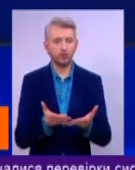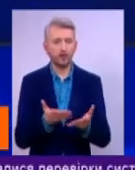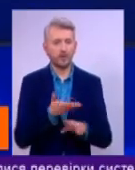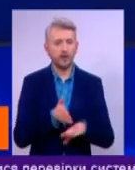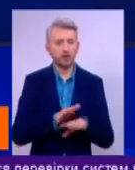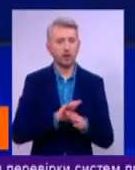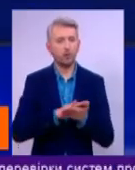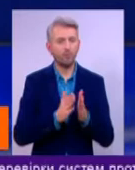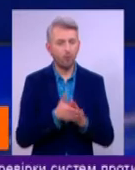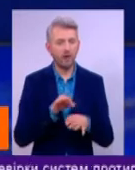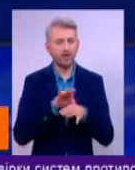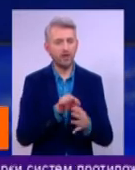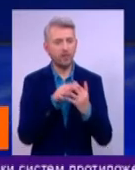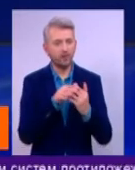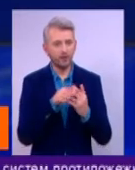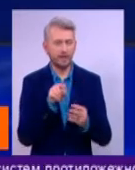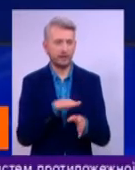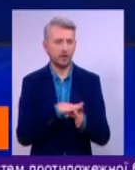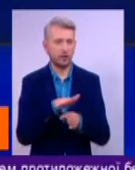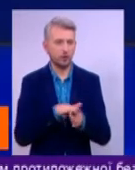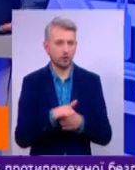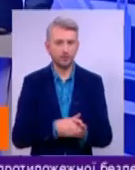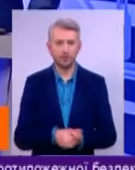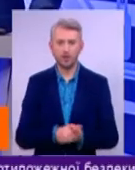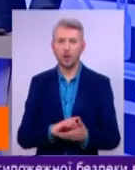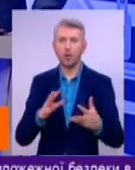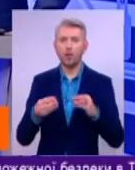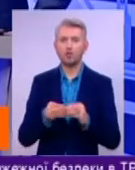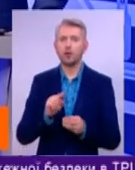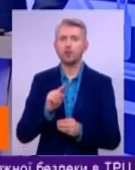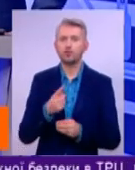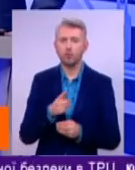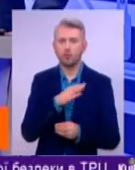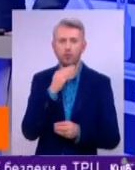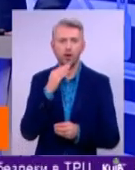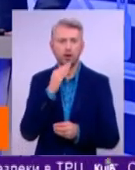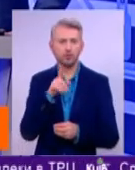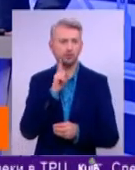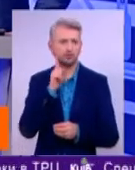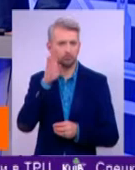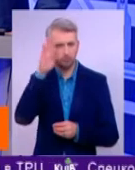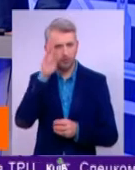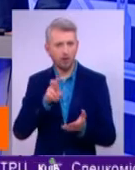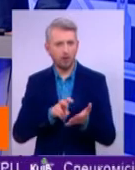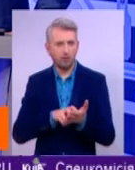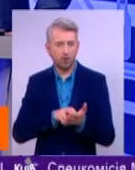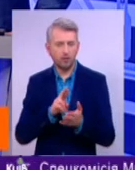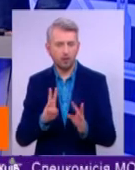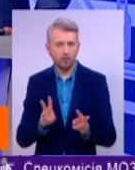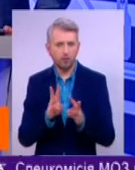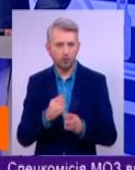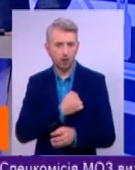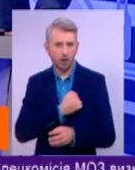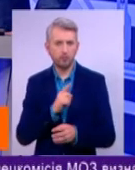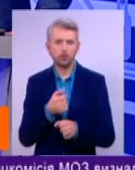важких умовах ведення війни це реалізуємо. Отже, чому багато юнаків бояться як вогню армії? Чи